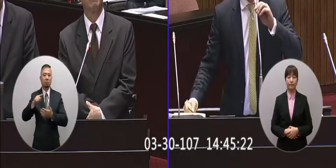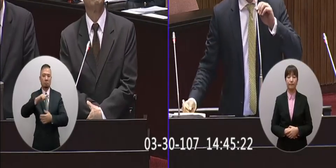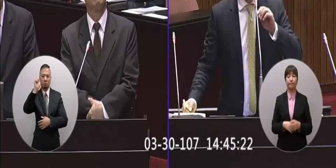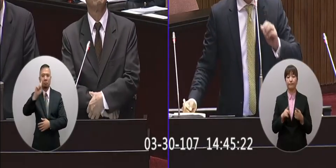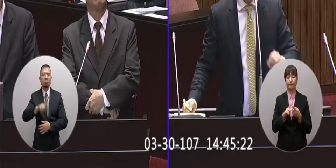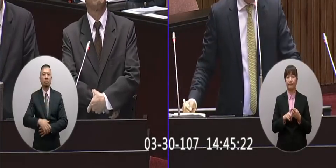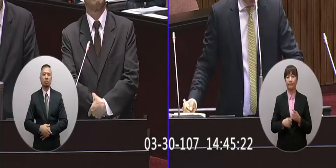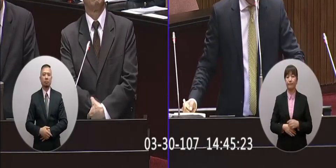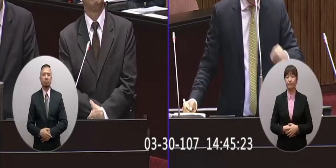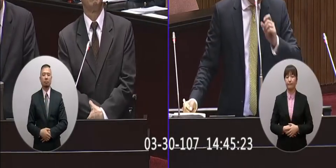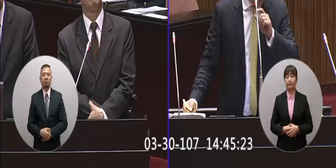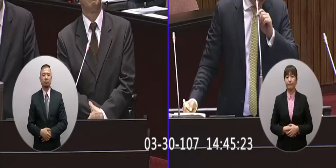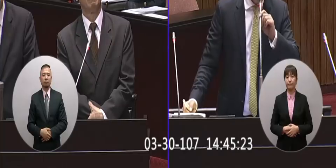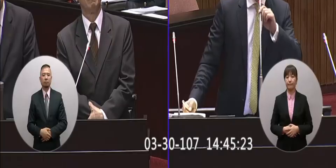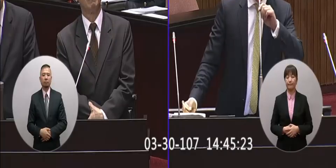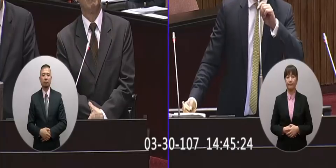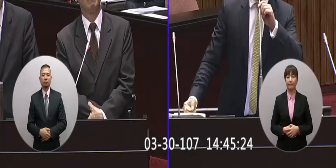对